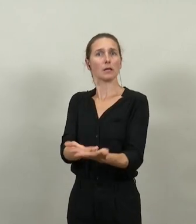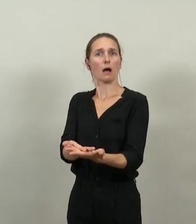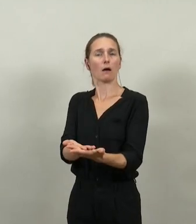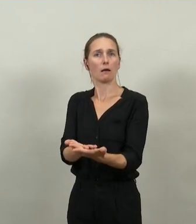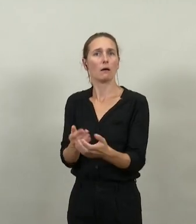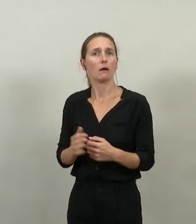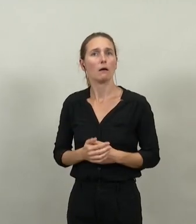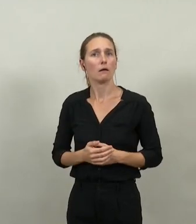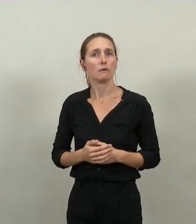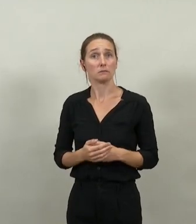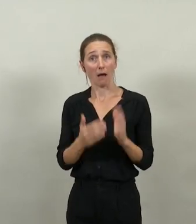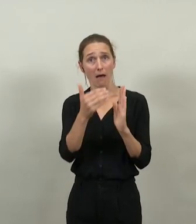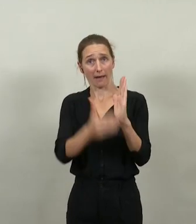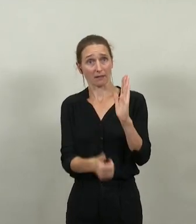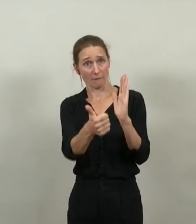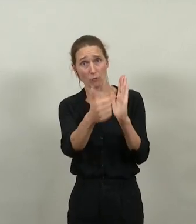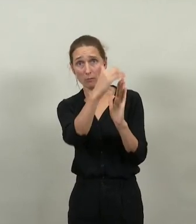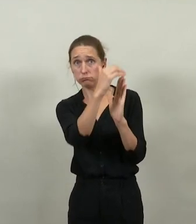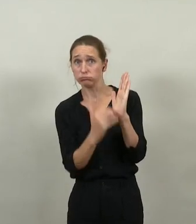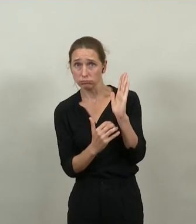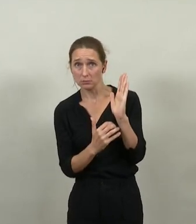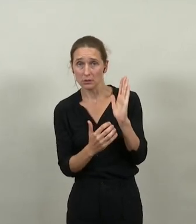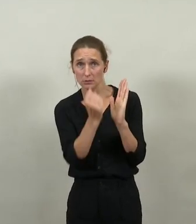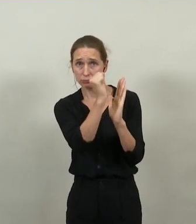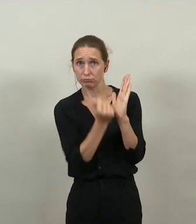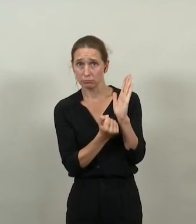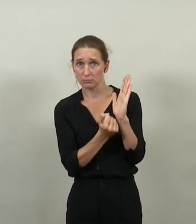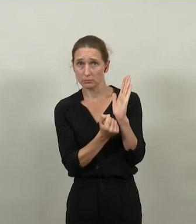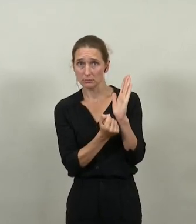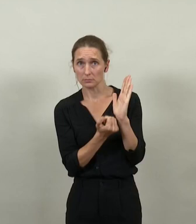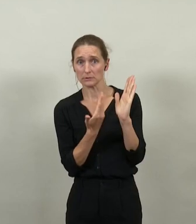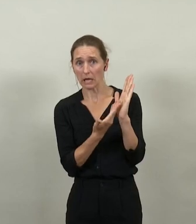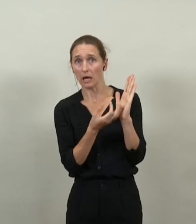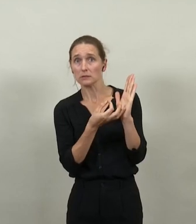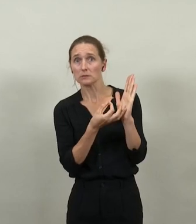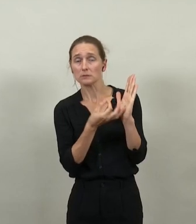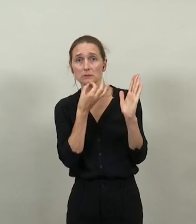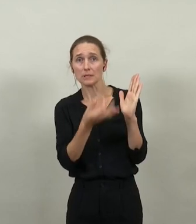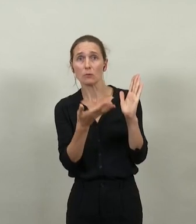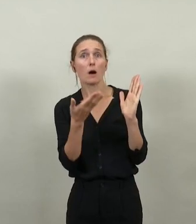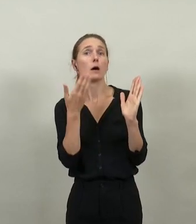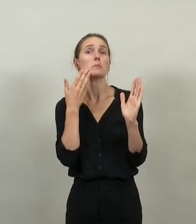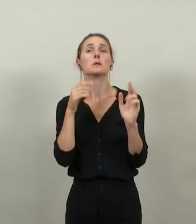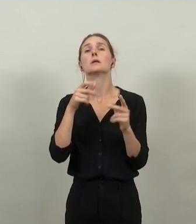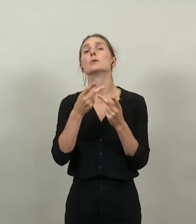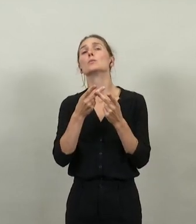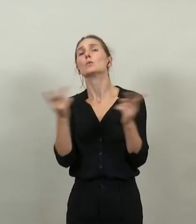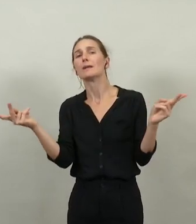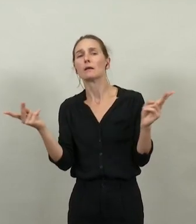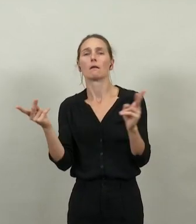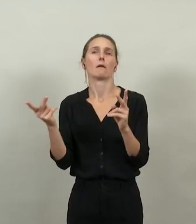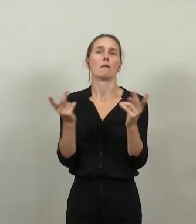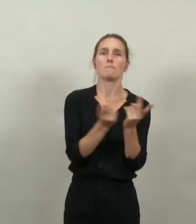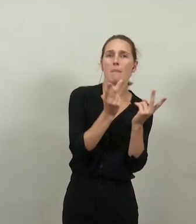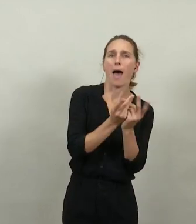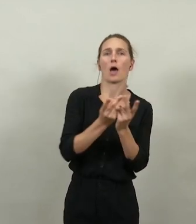rappelle ce cet arrêté que vous avez pris lequel indiquait que la fréquentation par le public des parcs jardins et squir de la